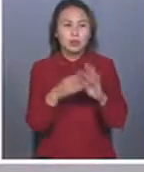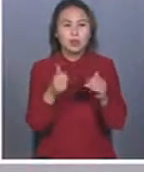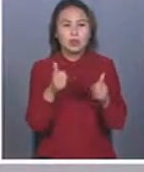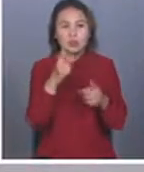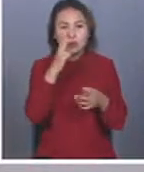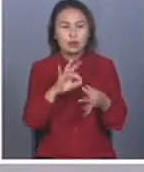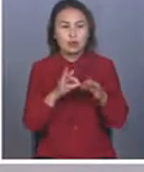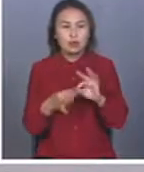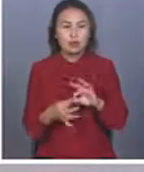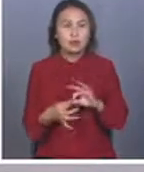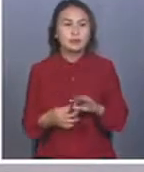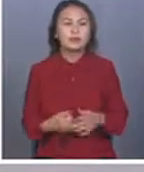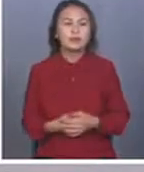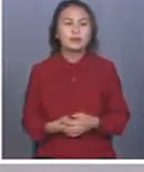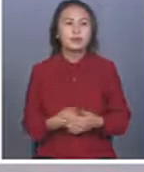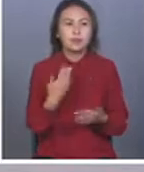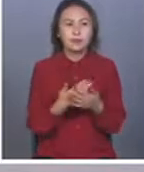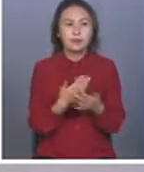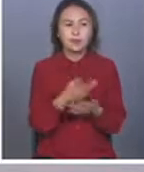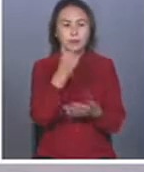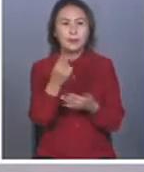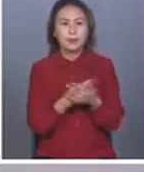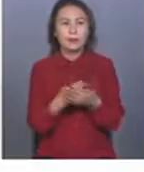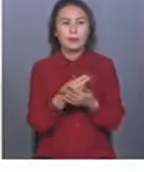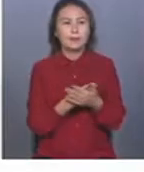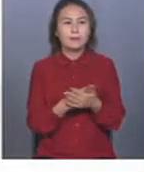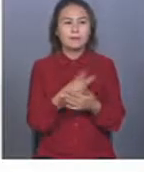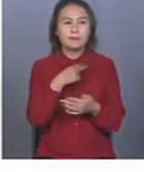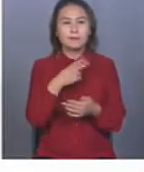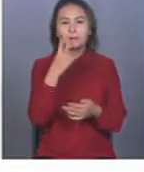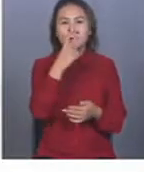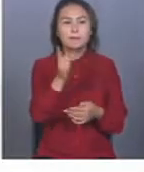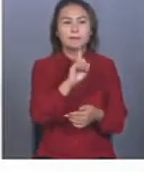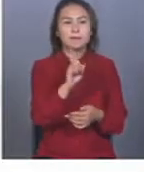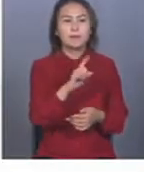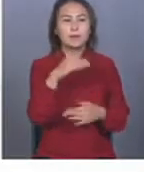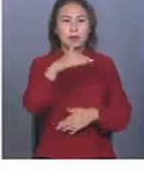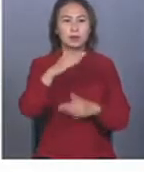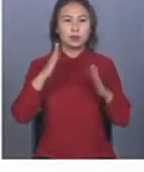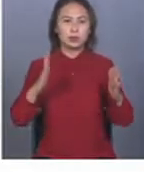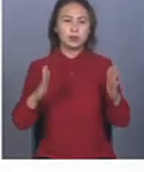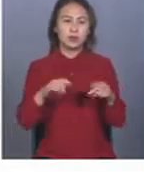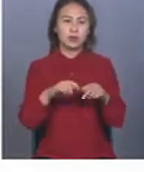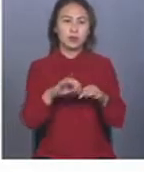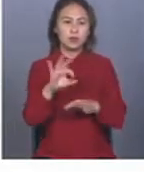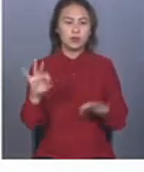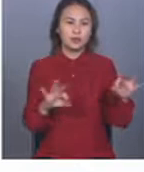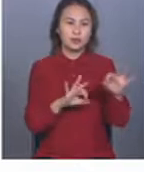боламыз. Мына суретке назар аударайық. Біз не көріп тұрмыз? Тік төрт бұрыш фигурасы